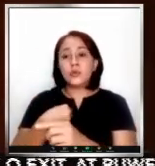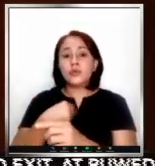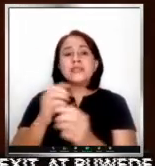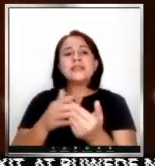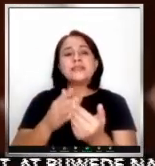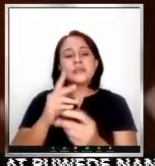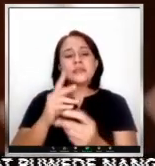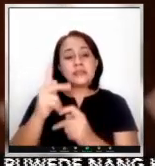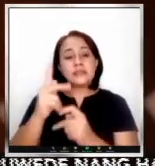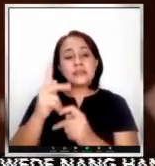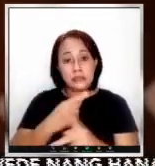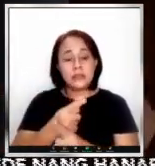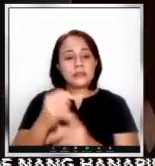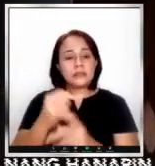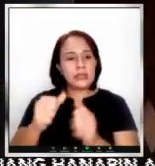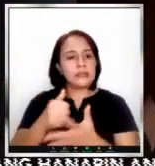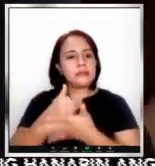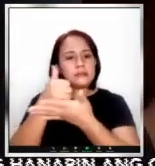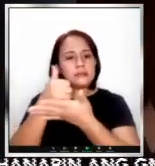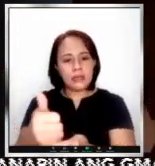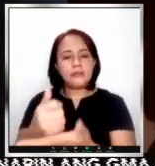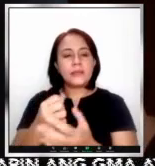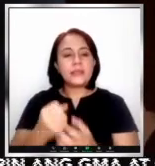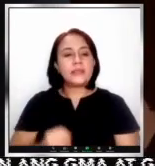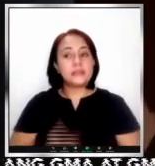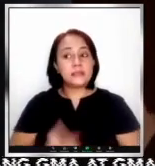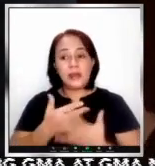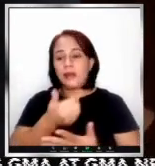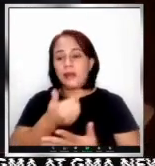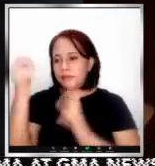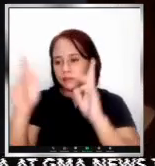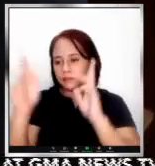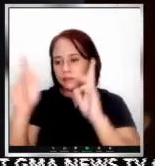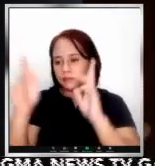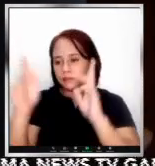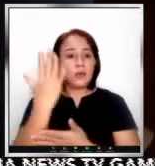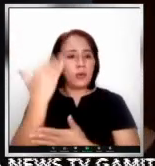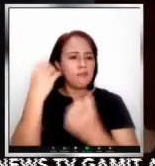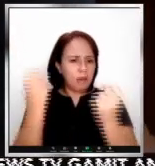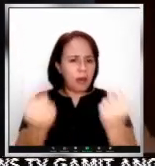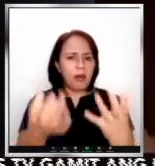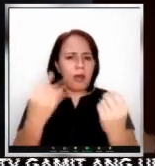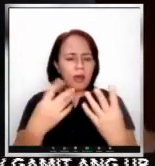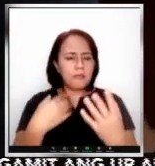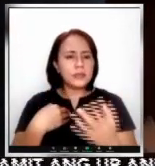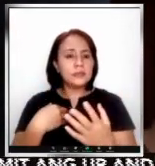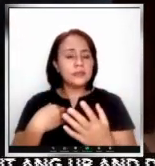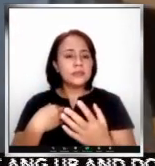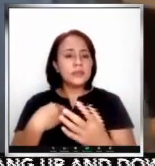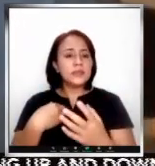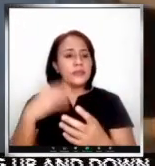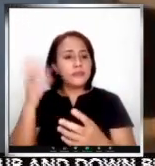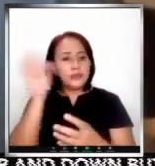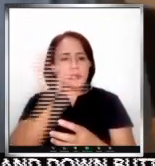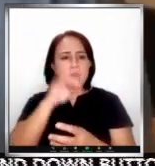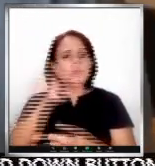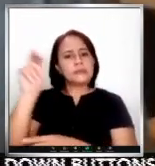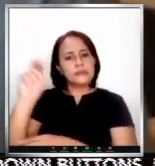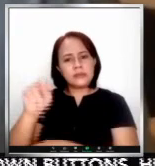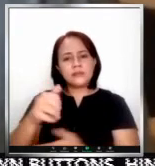makapagbigay sana ng inspirasyon sa iba, lalo't marami raw talaga tayong kababayan na nangangailangan ng tulong. Bukod sa